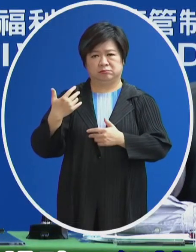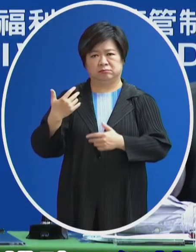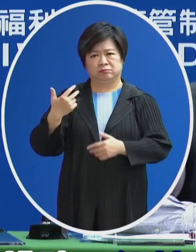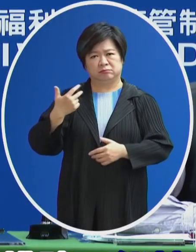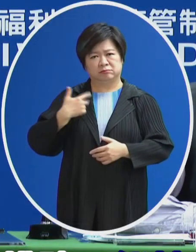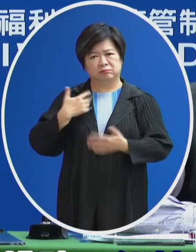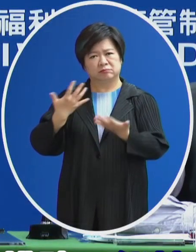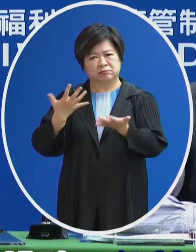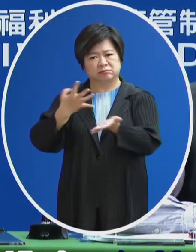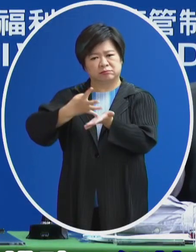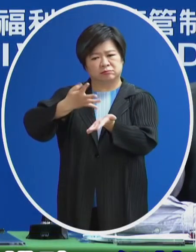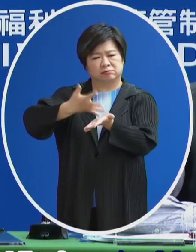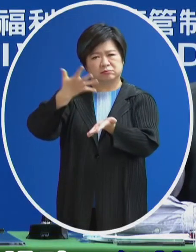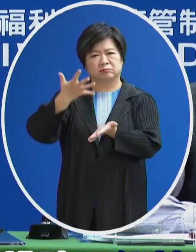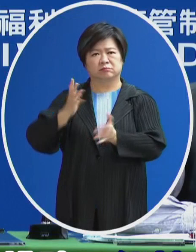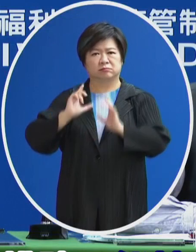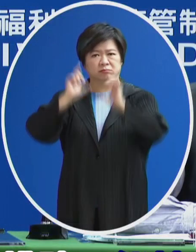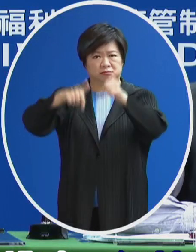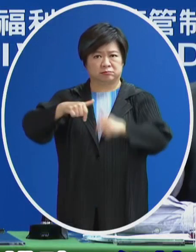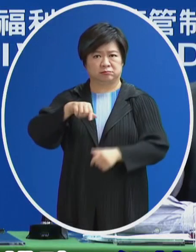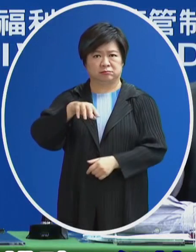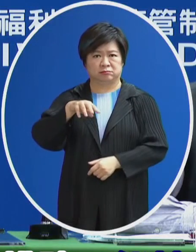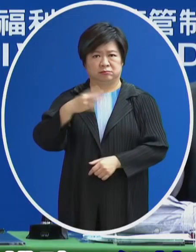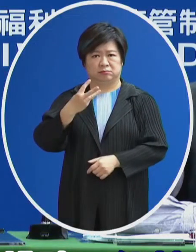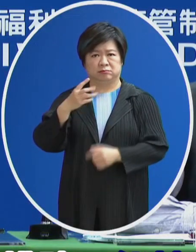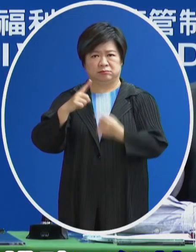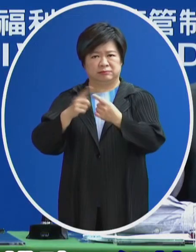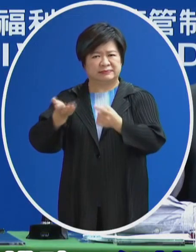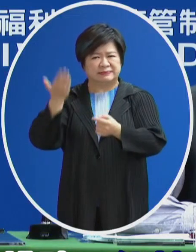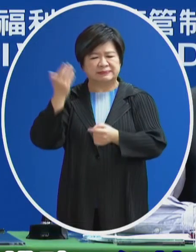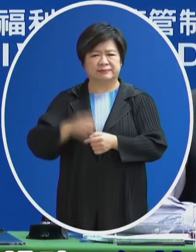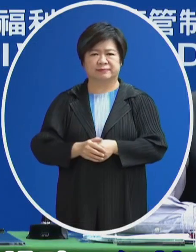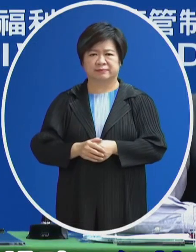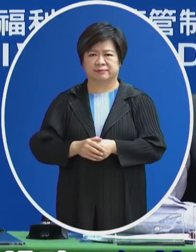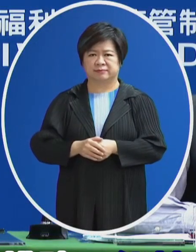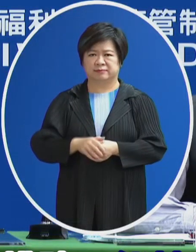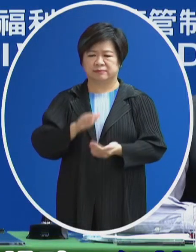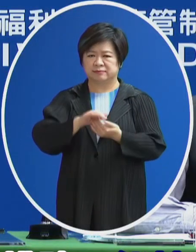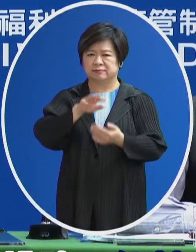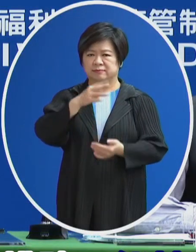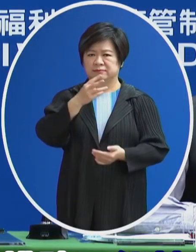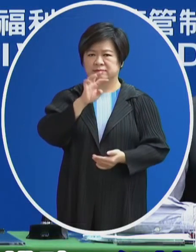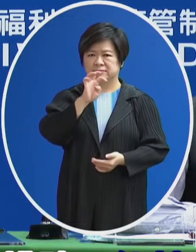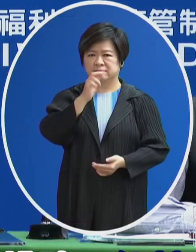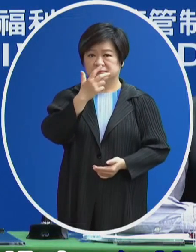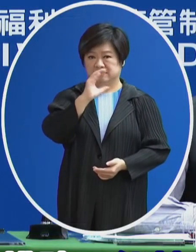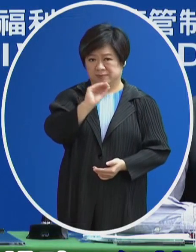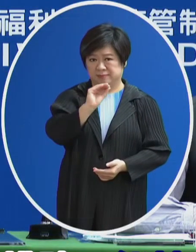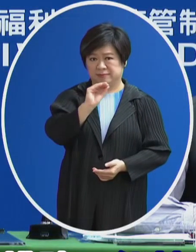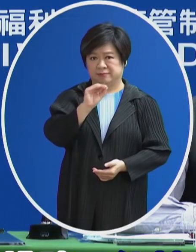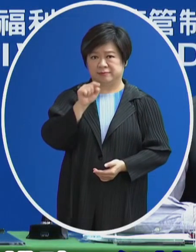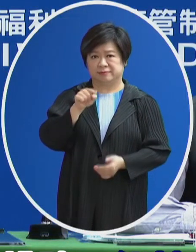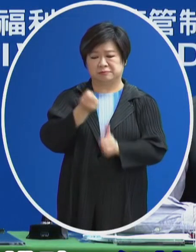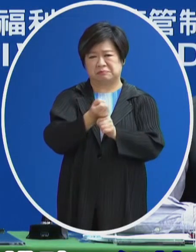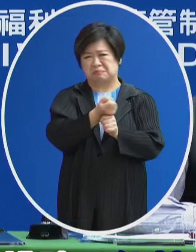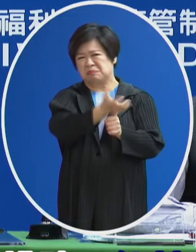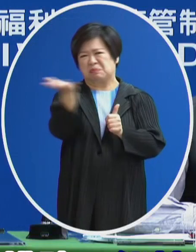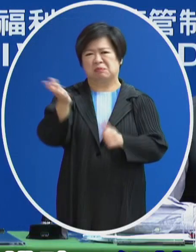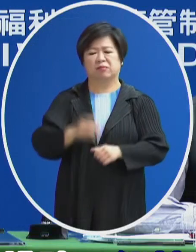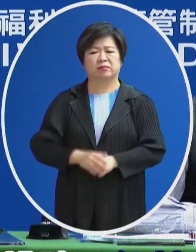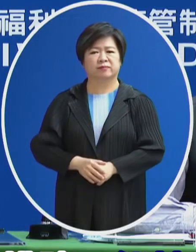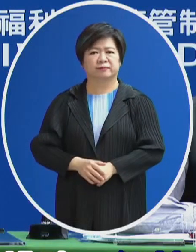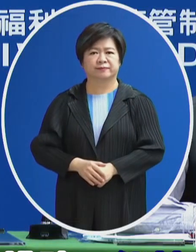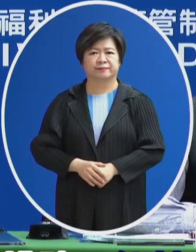大概有四五次，一天都超过300人以上，最高看到347万，哦，这样的一个染疫的情